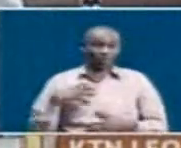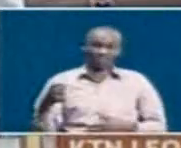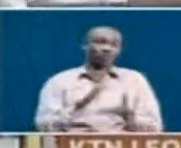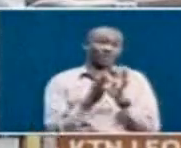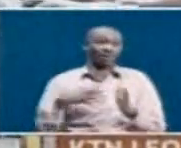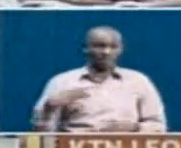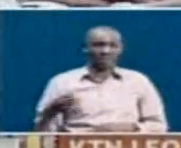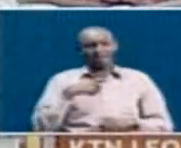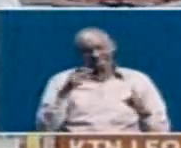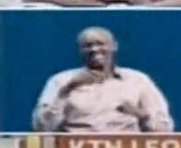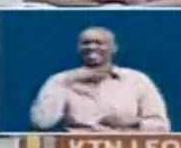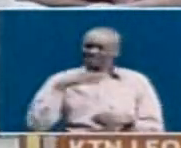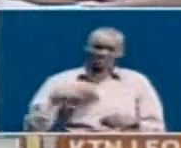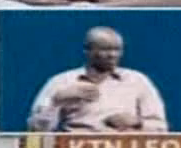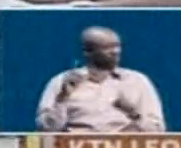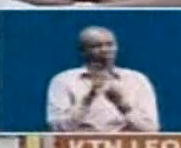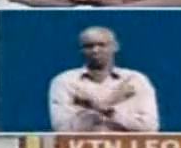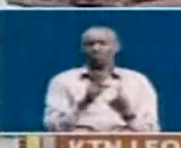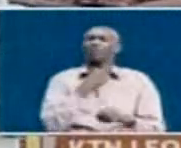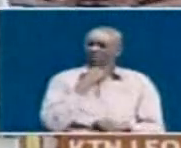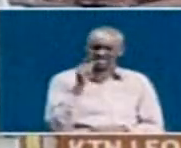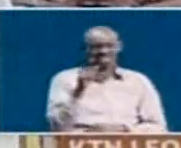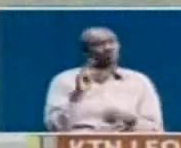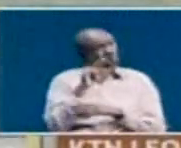and not death and destruction. That is what we want.